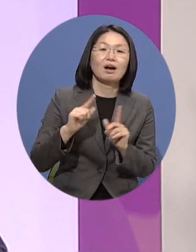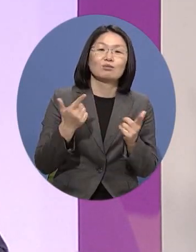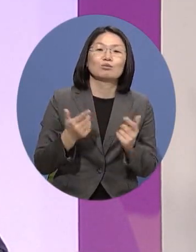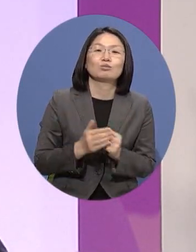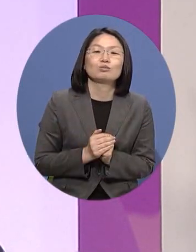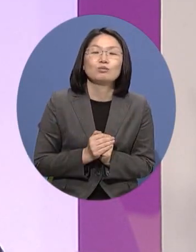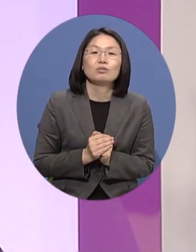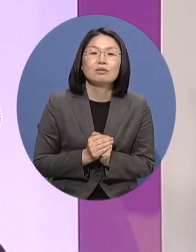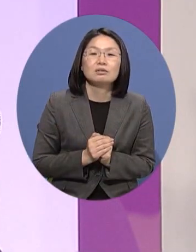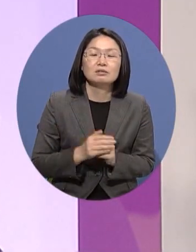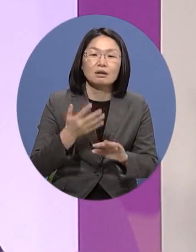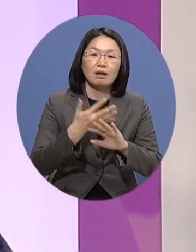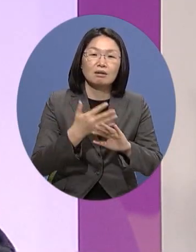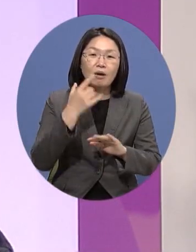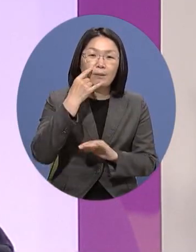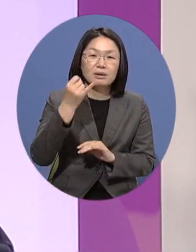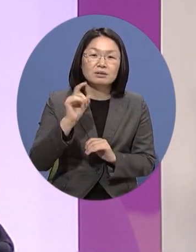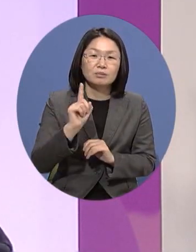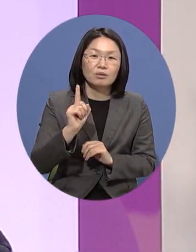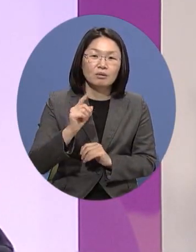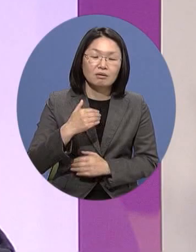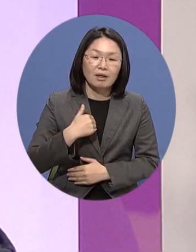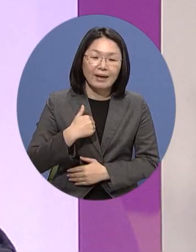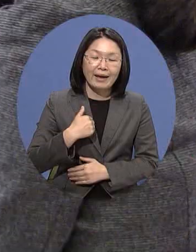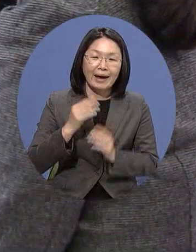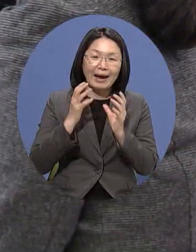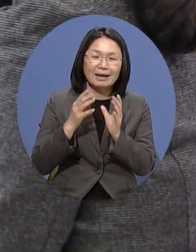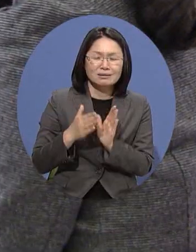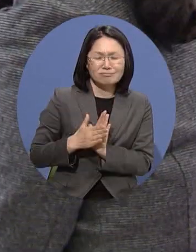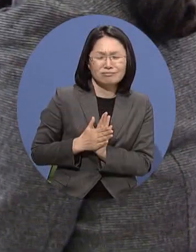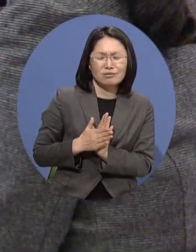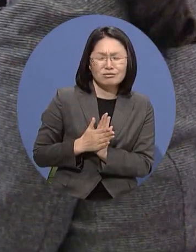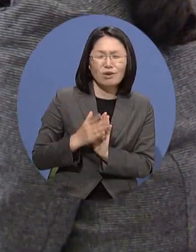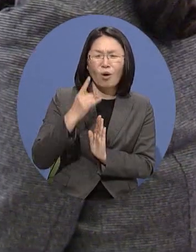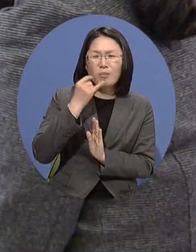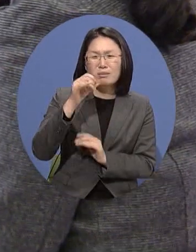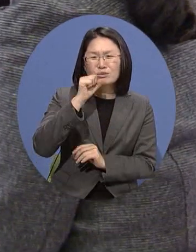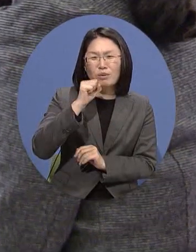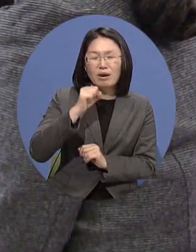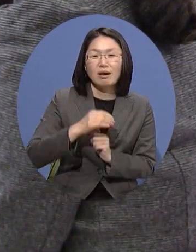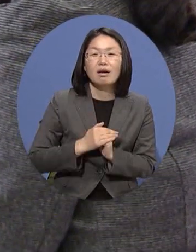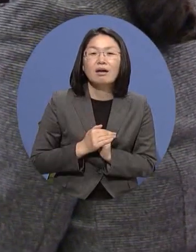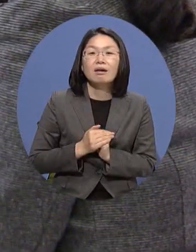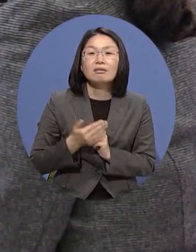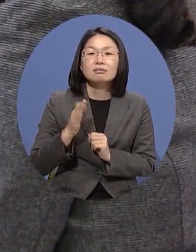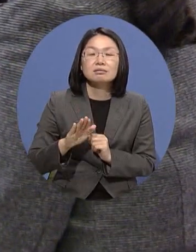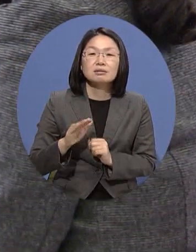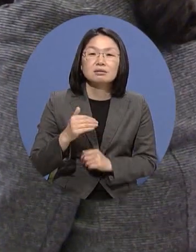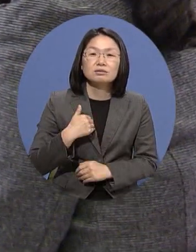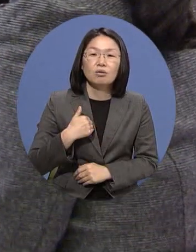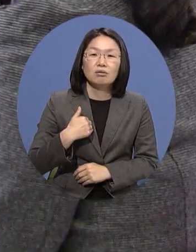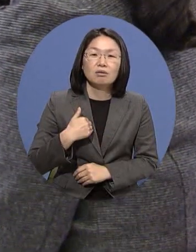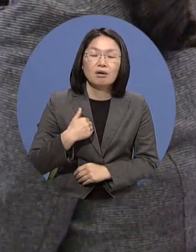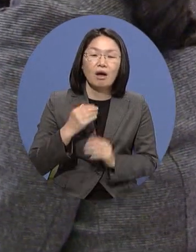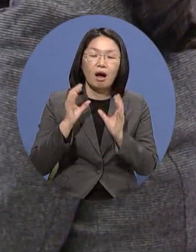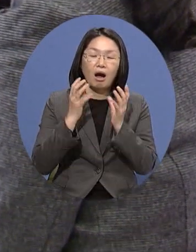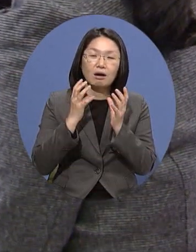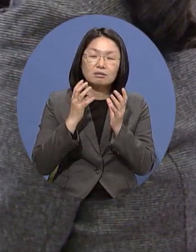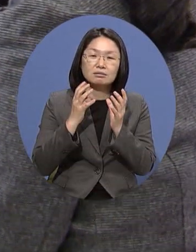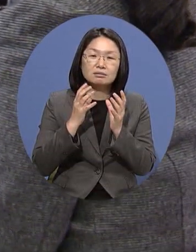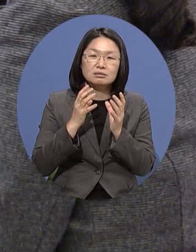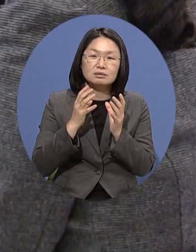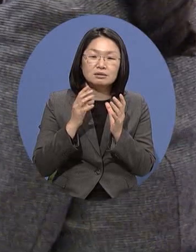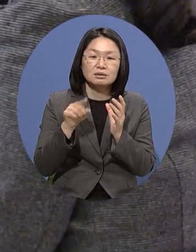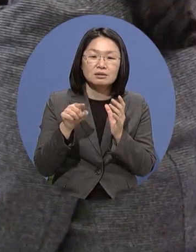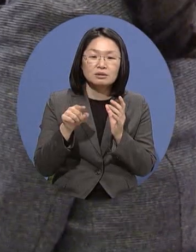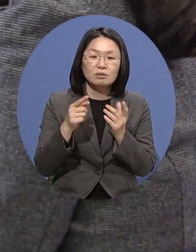게 없더라고요. 근데 다른 엄마들은 뭐 너무 내 아이는 껌딱지야, 너무 엄마만 좋아해, 엄마 바라기야 이러는데 저희 아이는 그런 게 없어서 저는 차라리